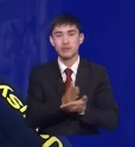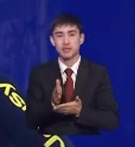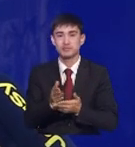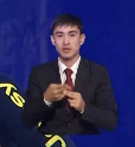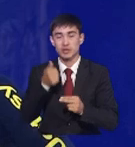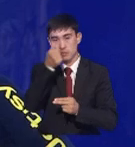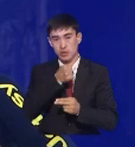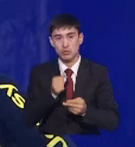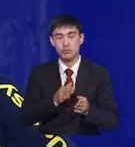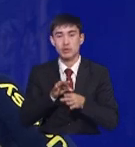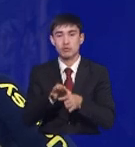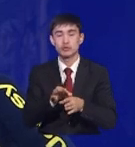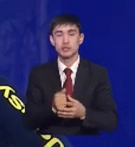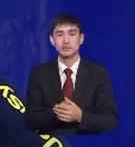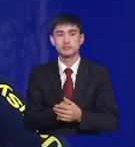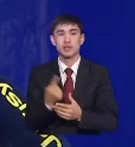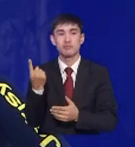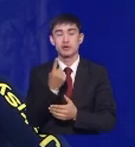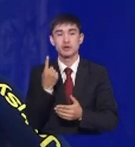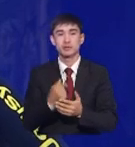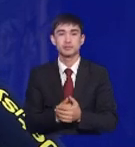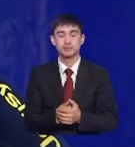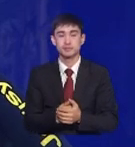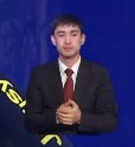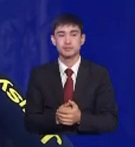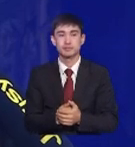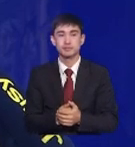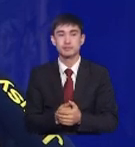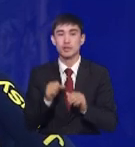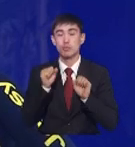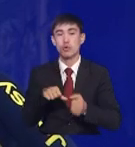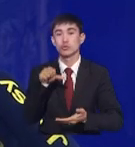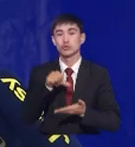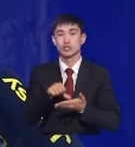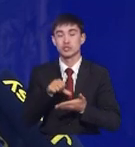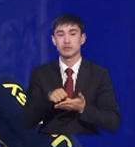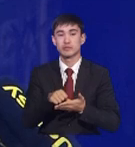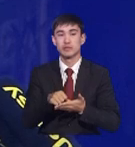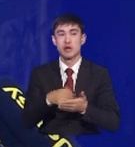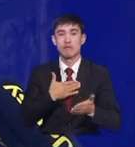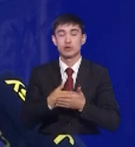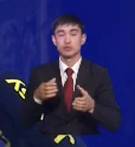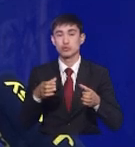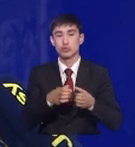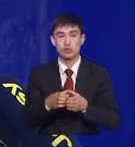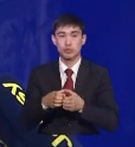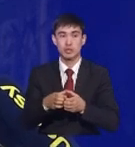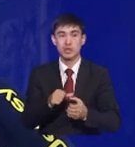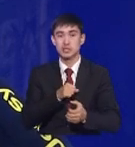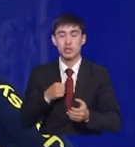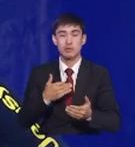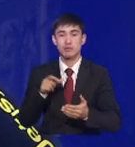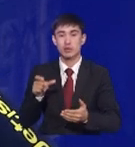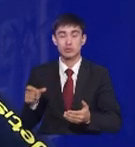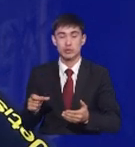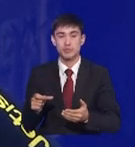В этом году она проводится у нас впервые. Могут участвовать волонтерские группы, сами